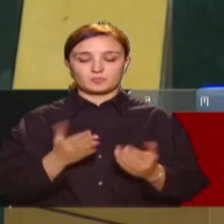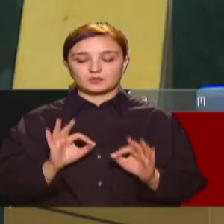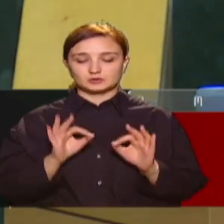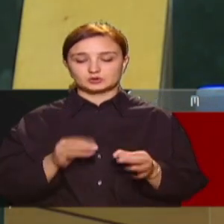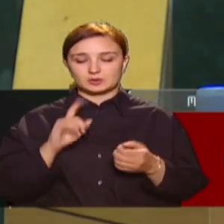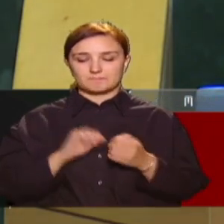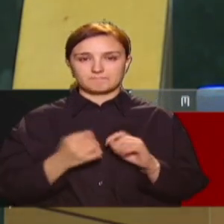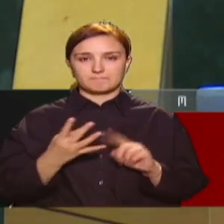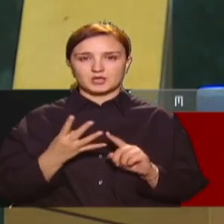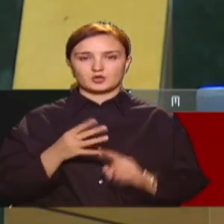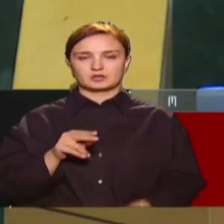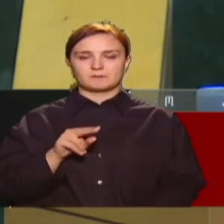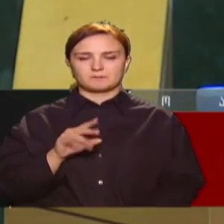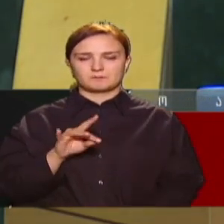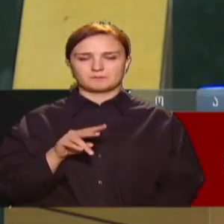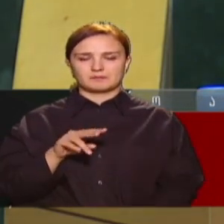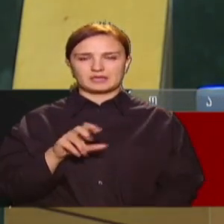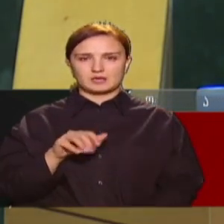მახსოვს მეოთხე პრემოლერი,